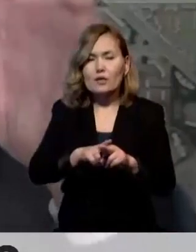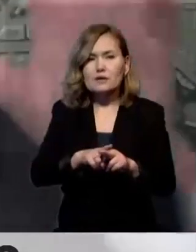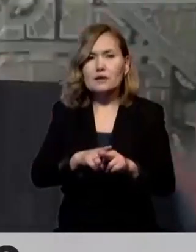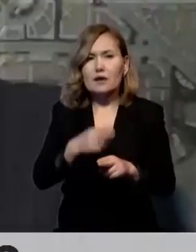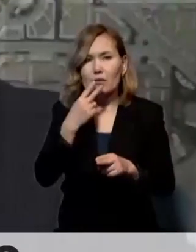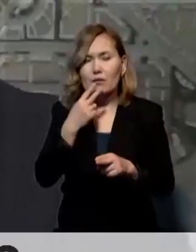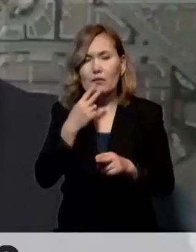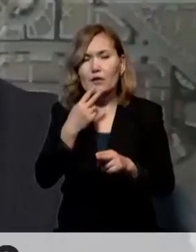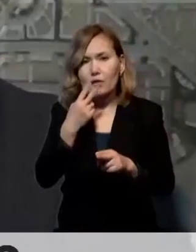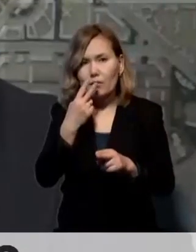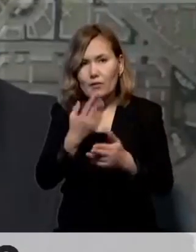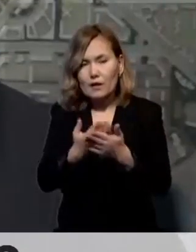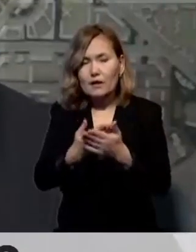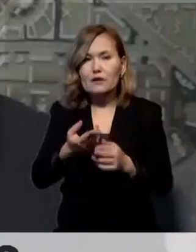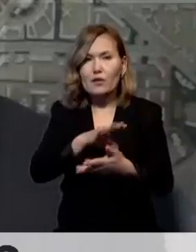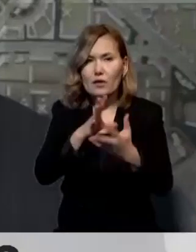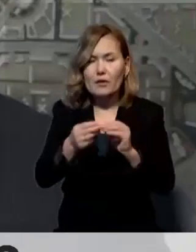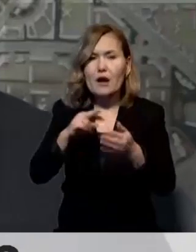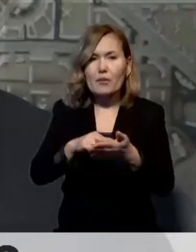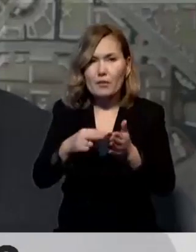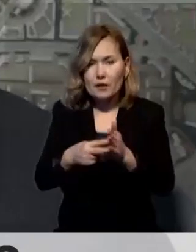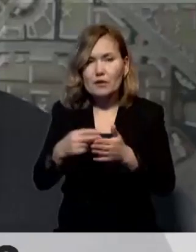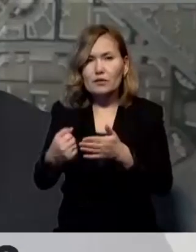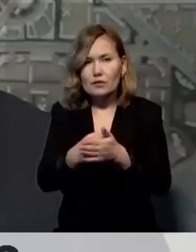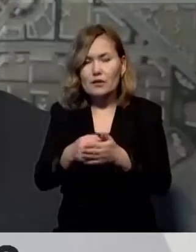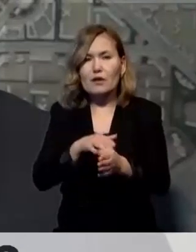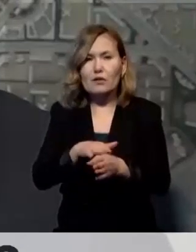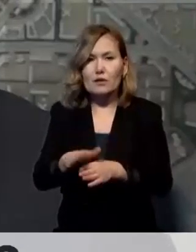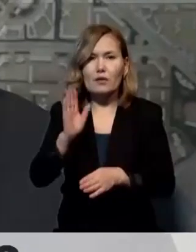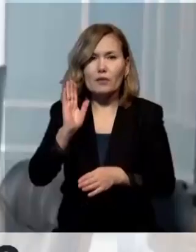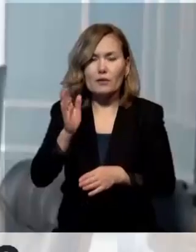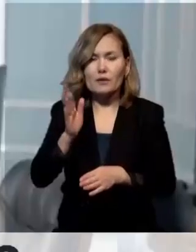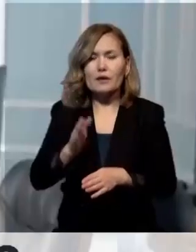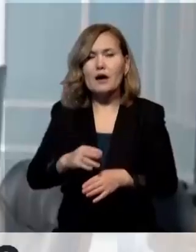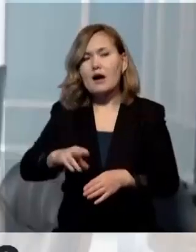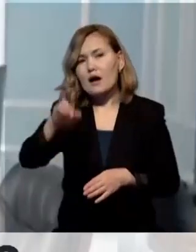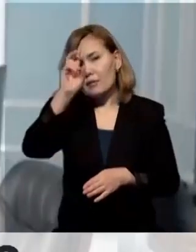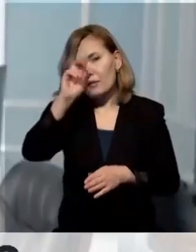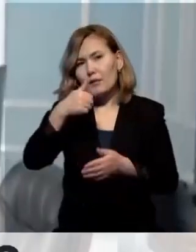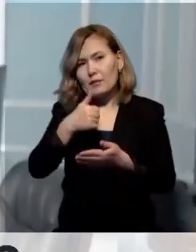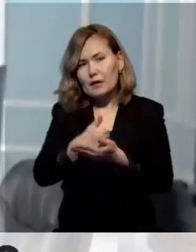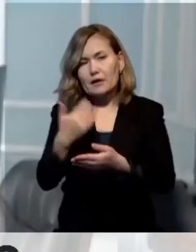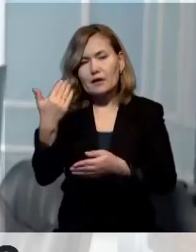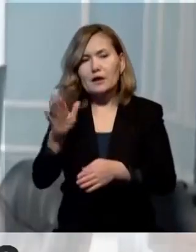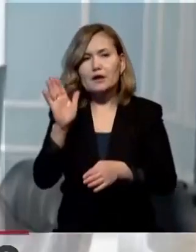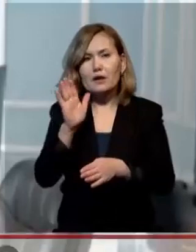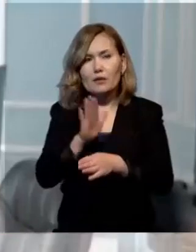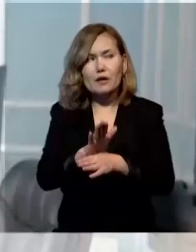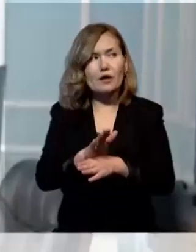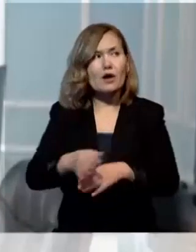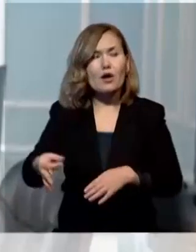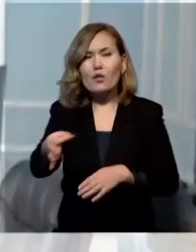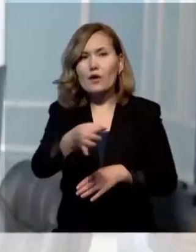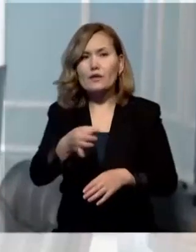жаңғы межелеген жоспарлардың барлығы іске асады деген сөз. Мемлекет басшысының тапсырмасы бойынша